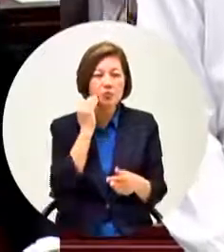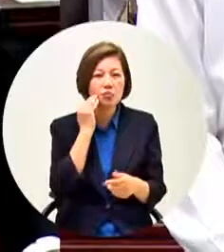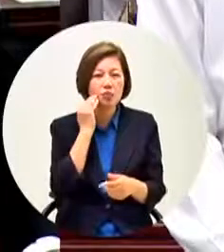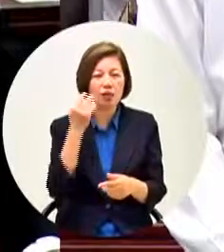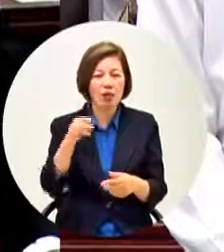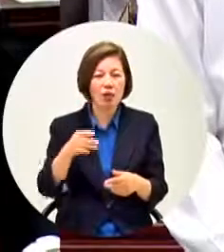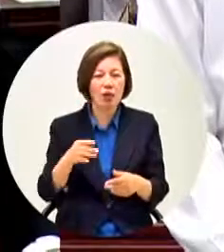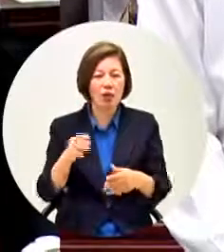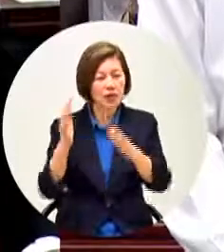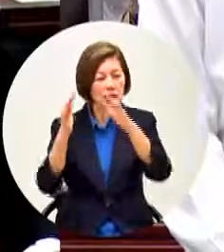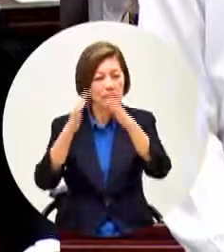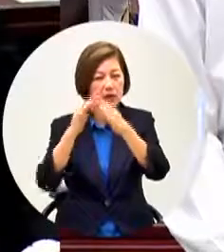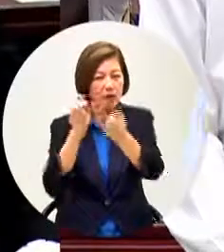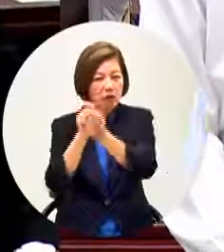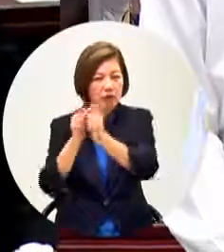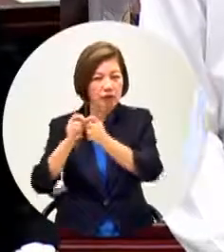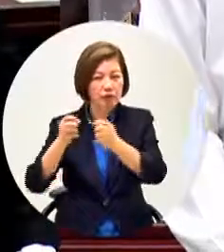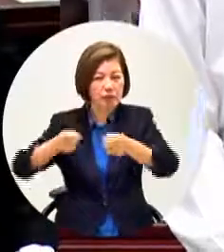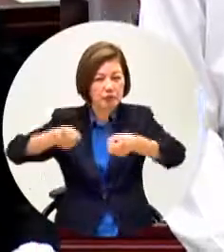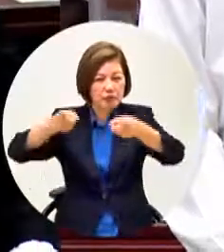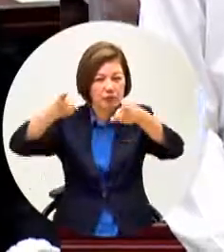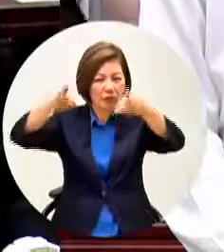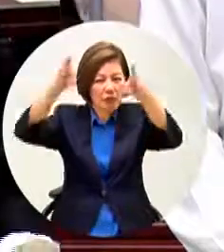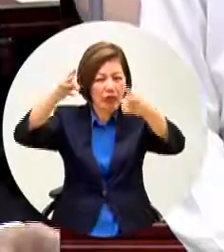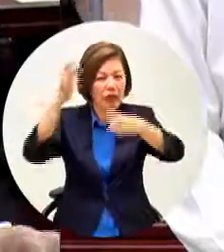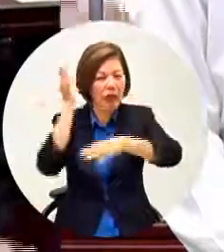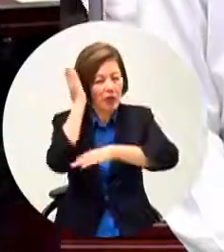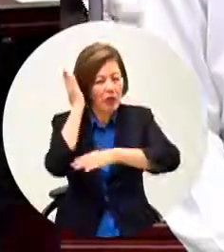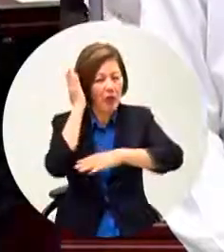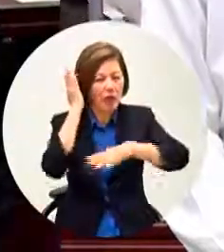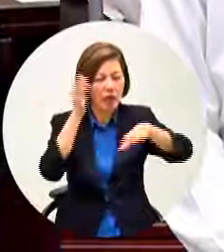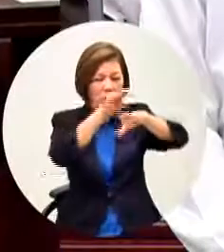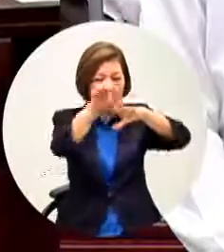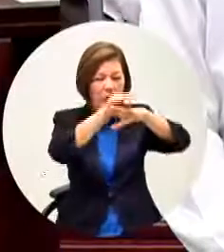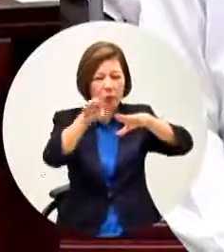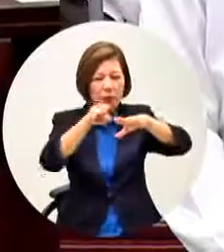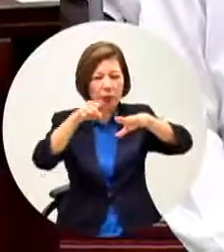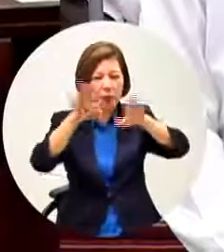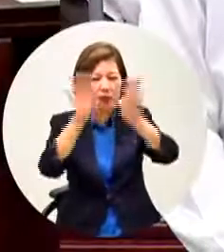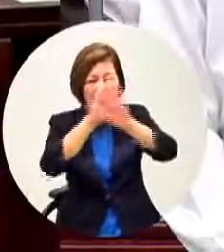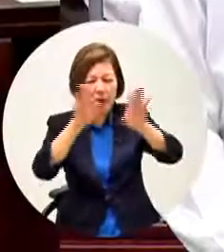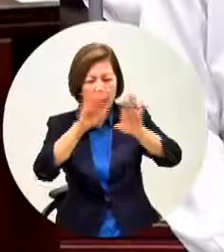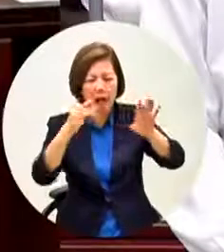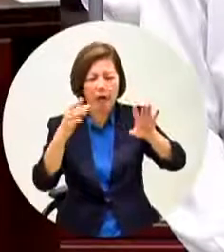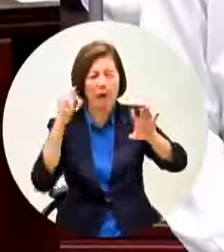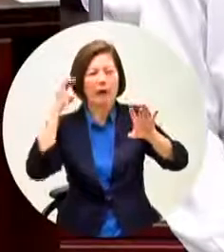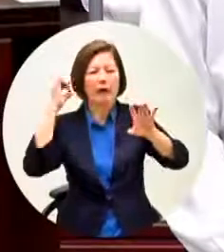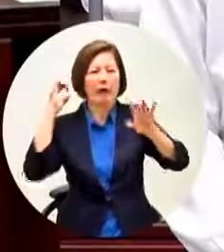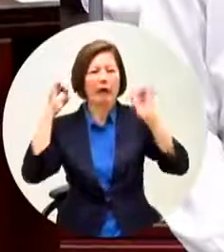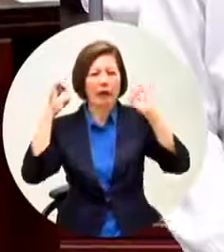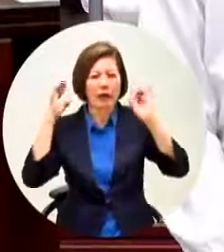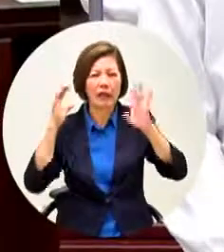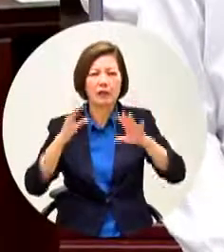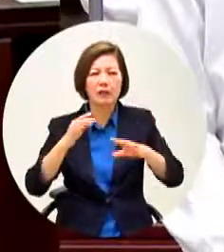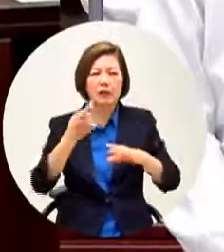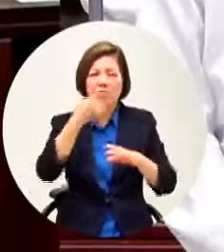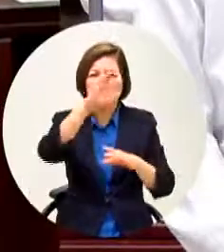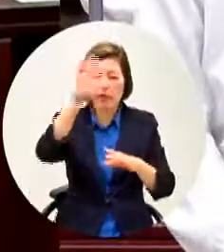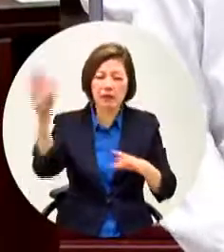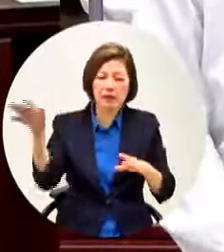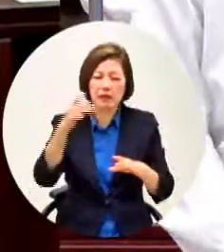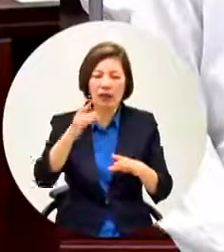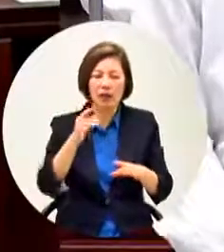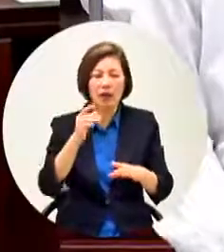架起啊，拄啊，我个窗仔门口遐。啊，你看迄呐，日时啊，比如讲人啊上暗班咧，日时啊要困，根本嘛无在